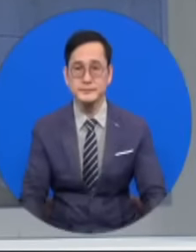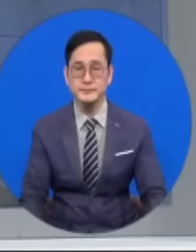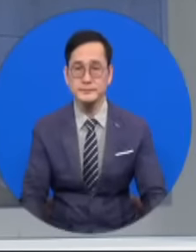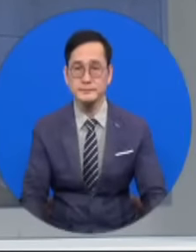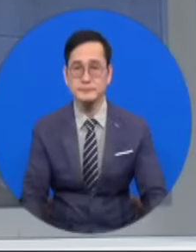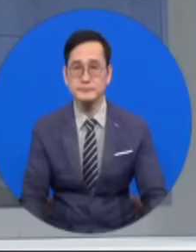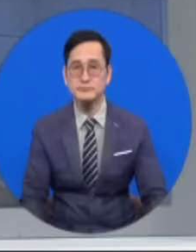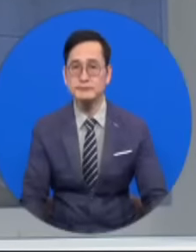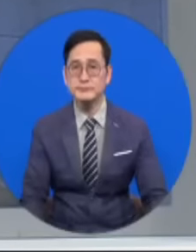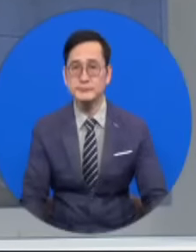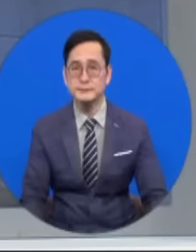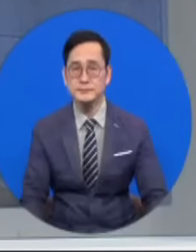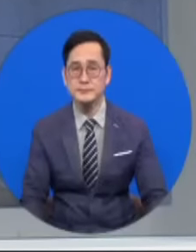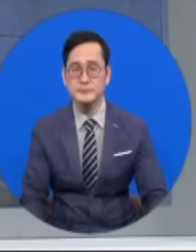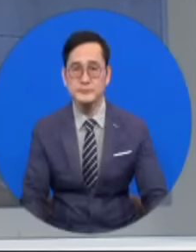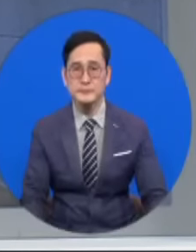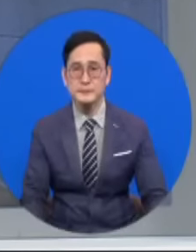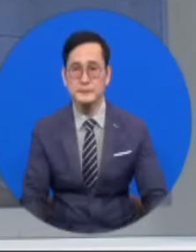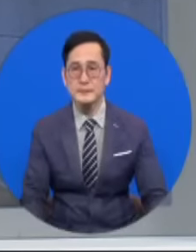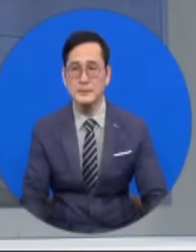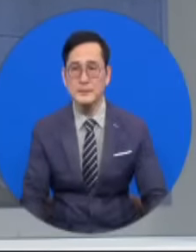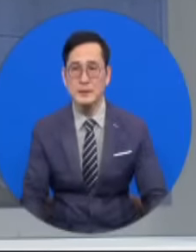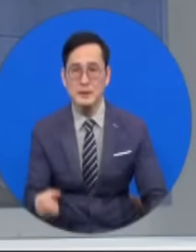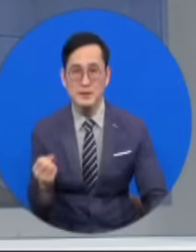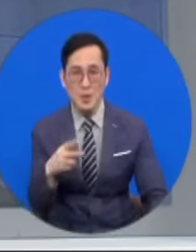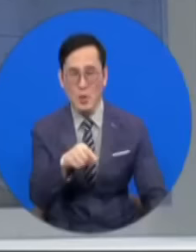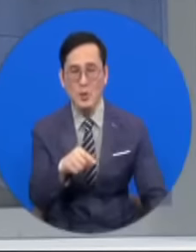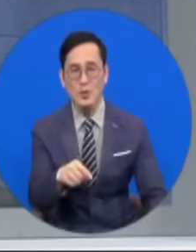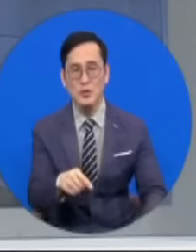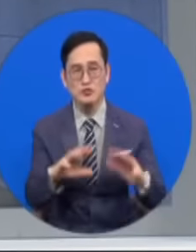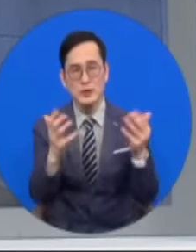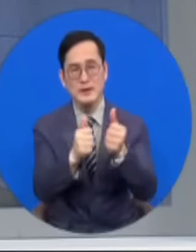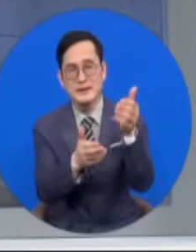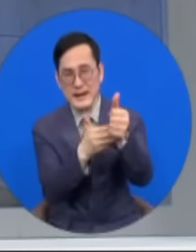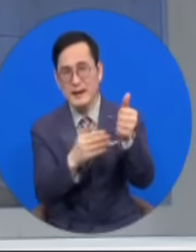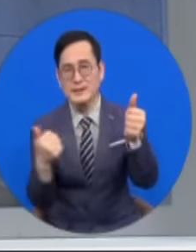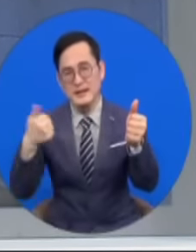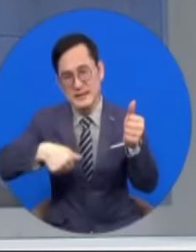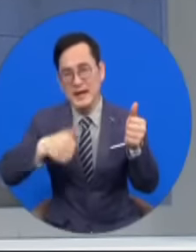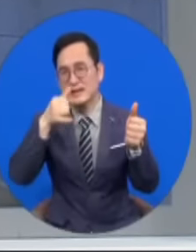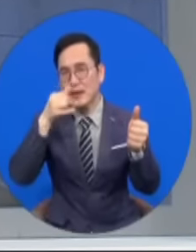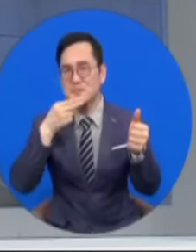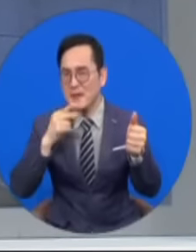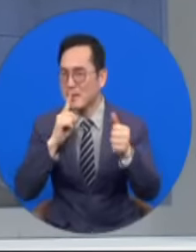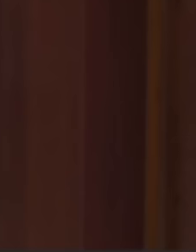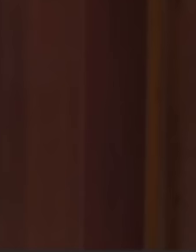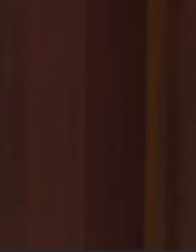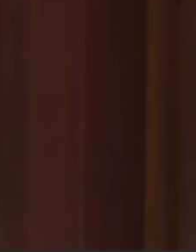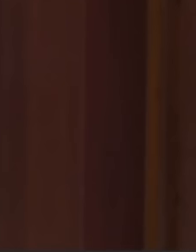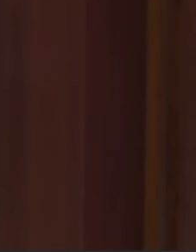의정과 여당 의원들간에 인사를 했느니 안 했느니라는 신경전도 벌어졌습니다 함께 보시죠